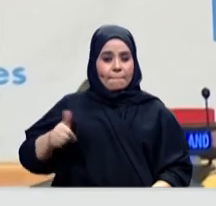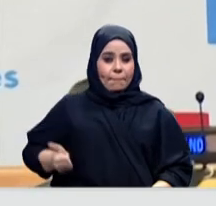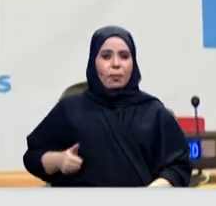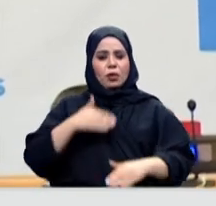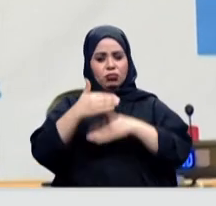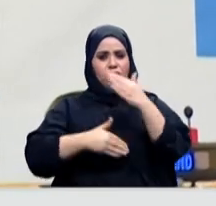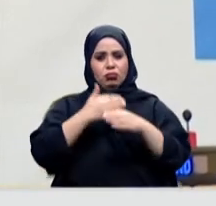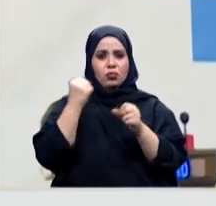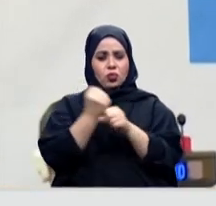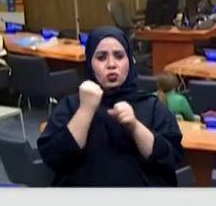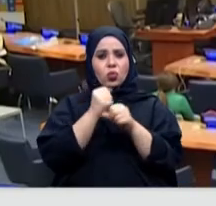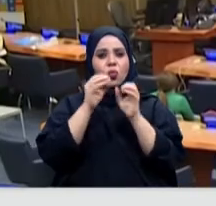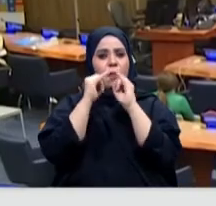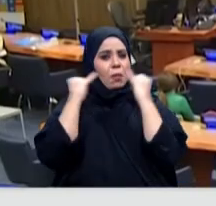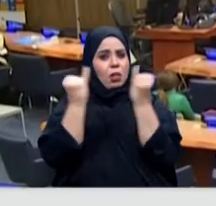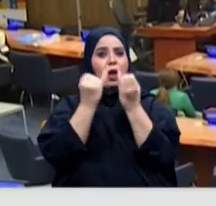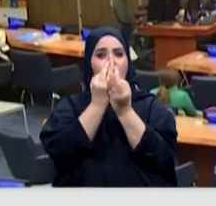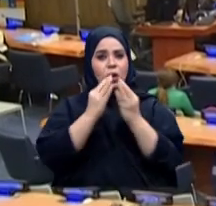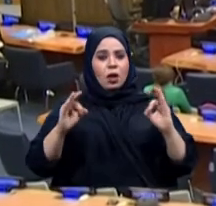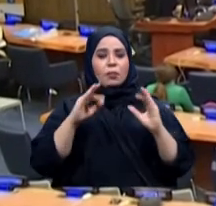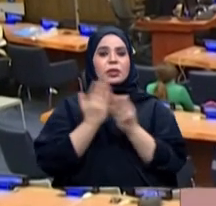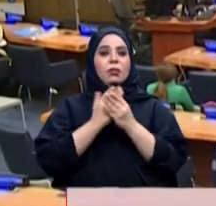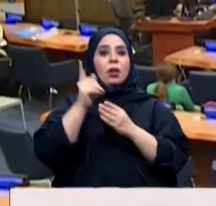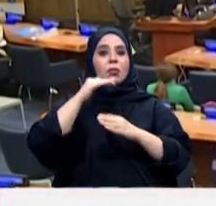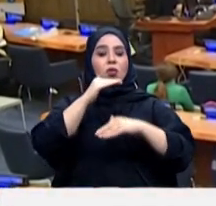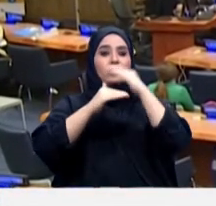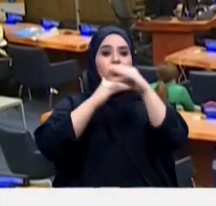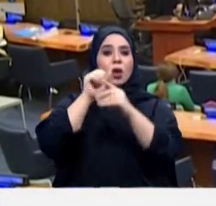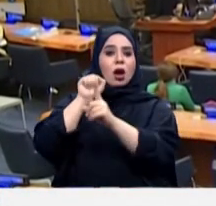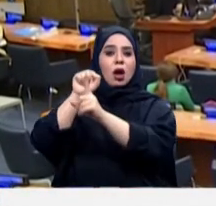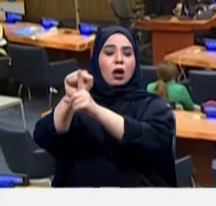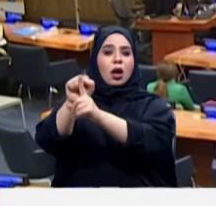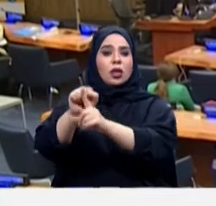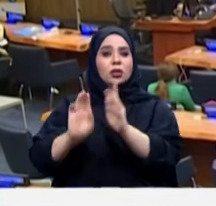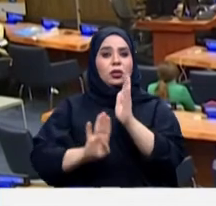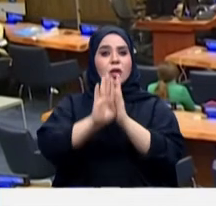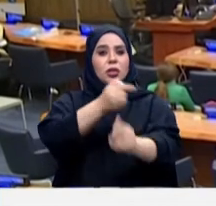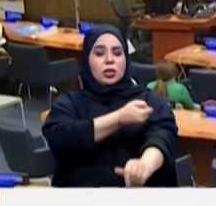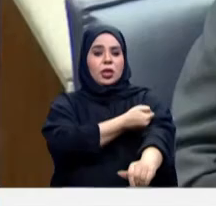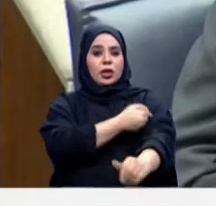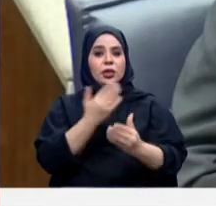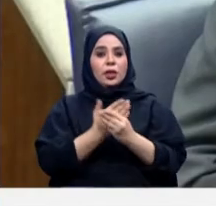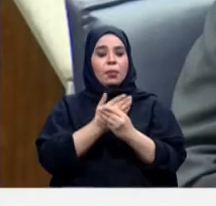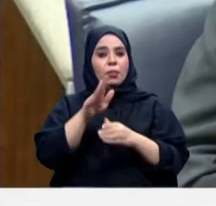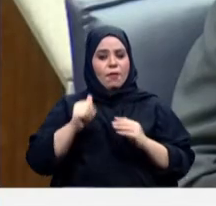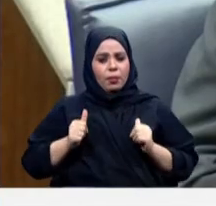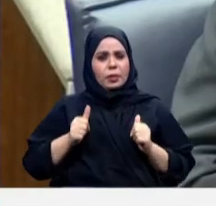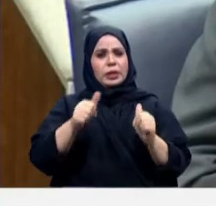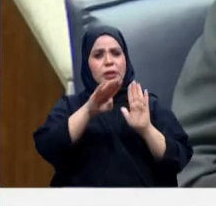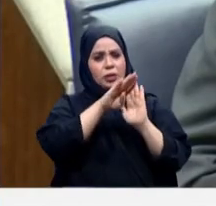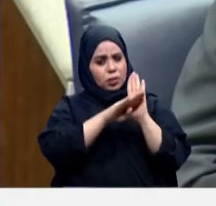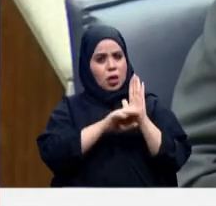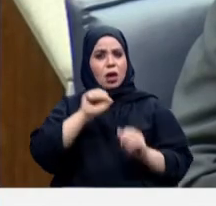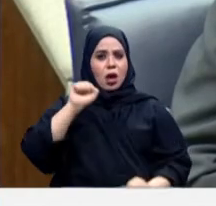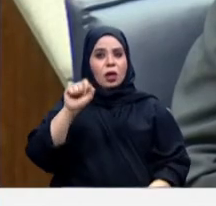وفق منظومة كاملة للارتقاء بالقطاع الصحي والطبي من خلال العديد من المبادرات والبرامج